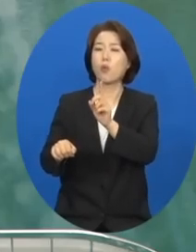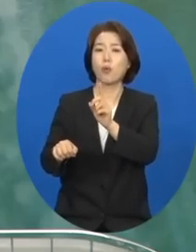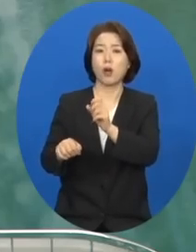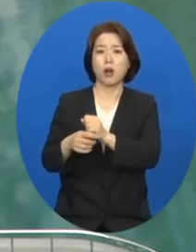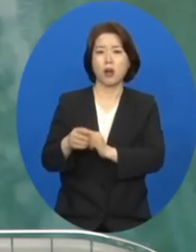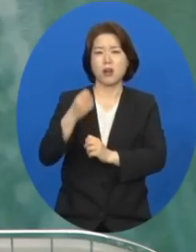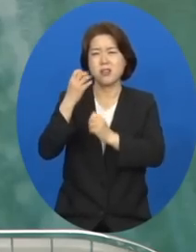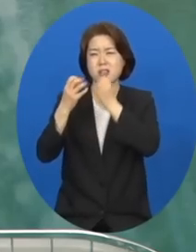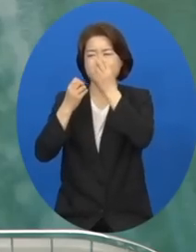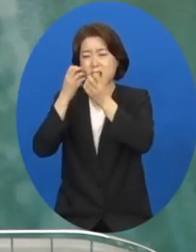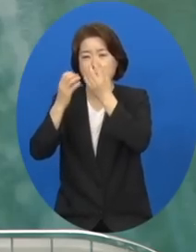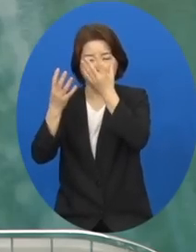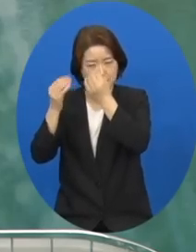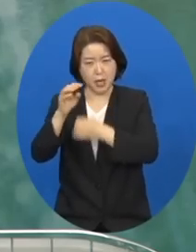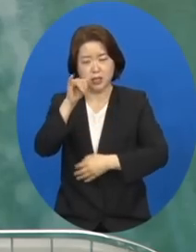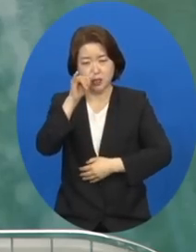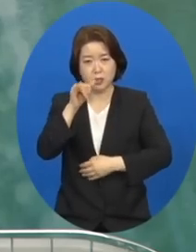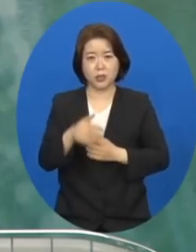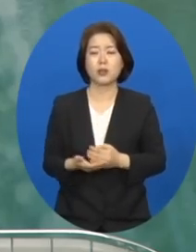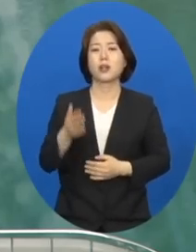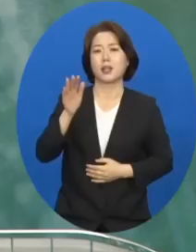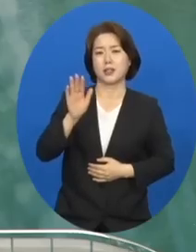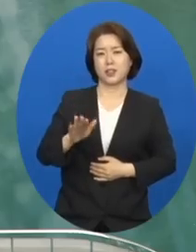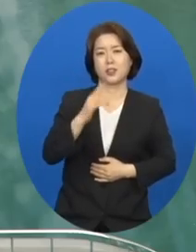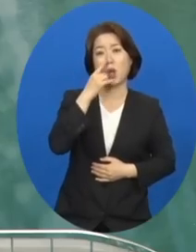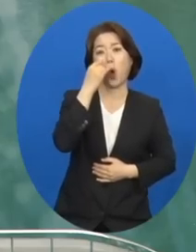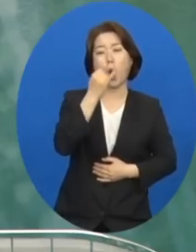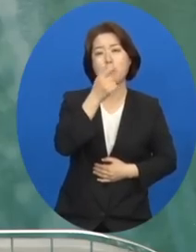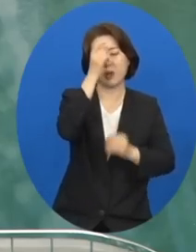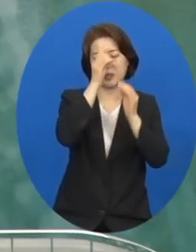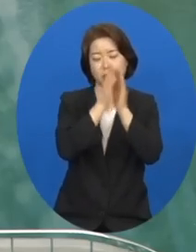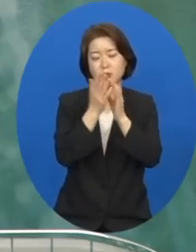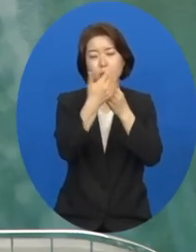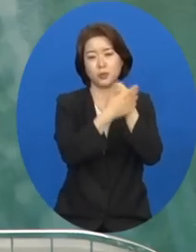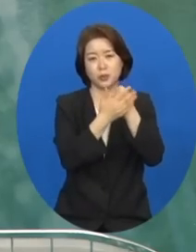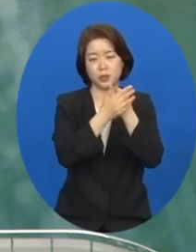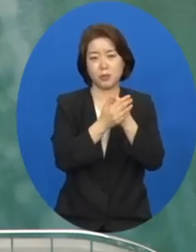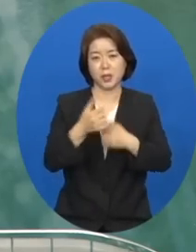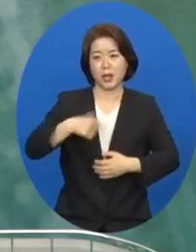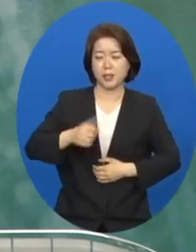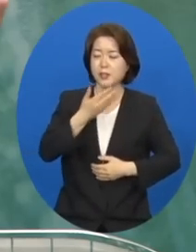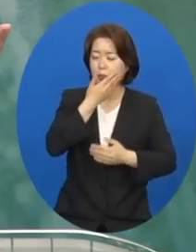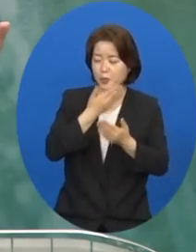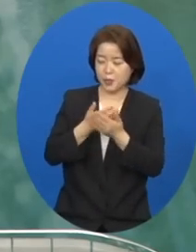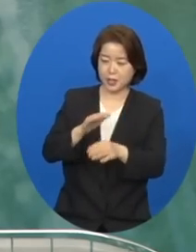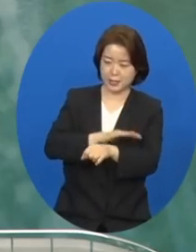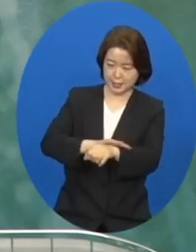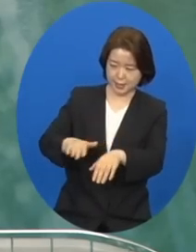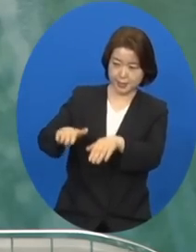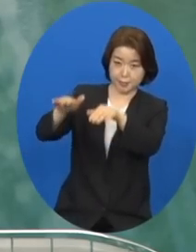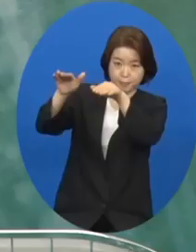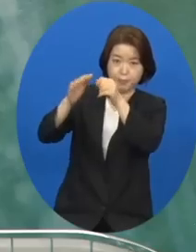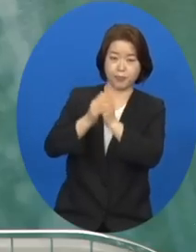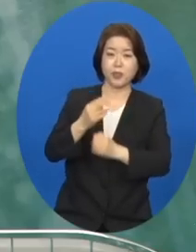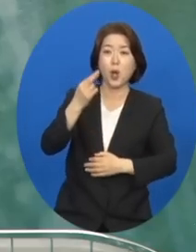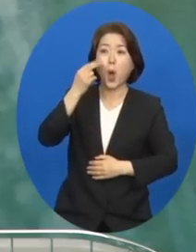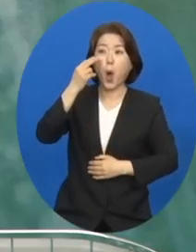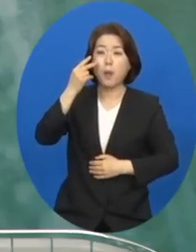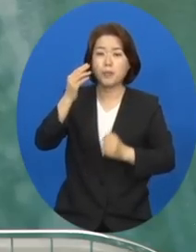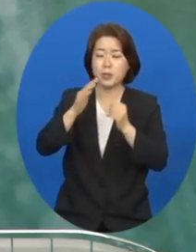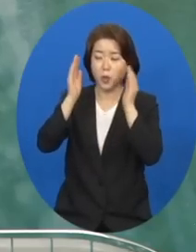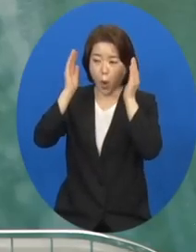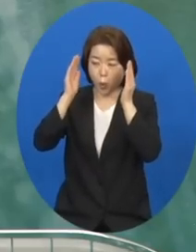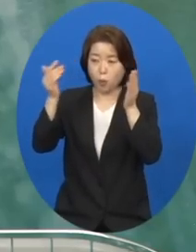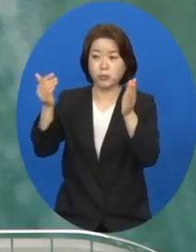했다고 해요 그런데 참 어머니의 기도로 이 아들이여 참 귀하게 자랐어요 그래서 미국에서 학부 과정을 아 마치고 이제